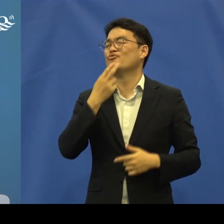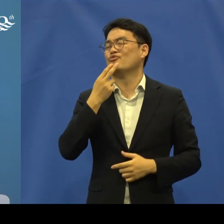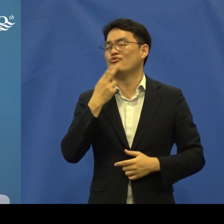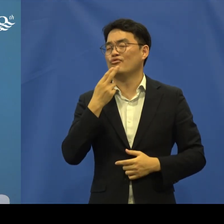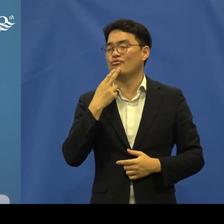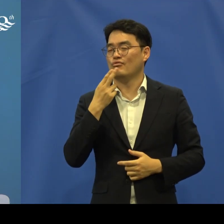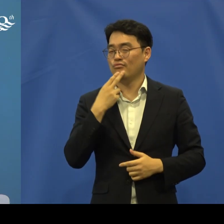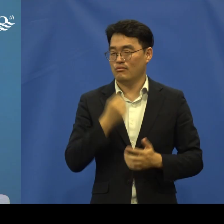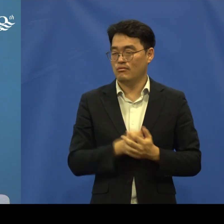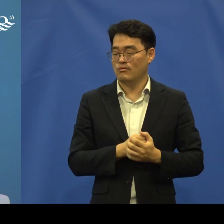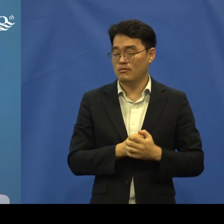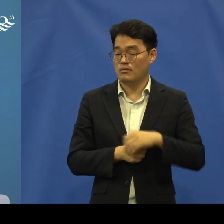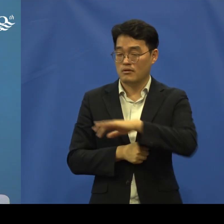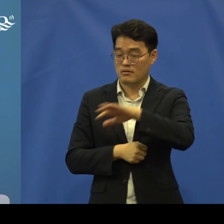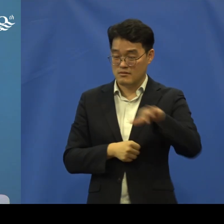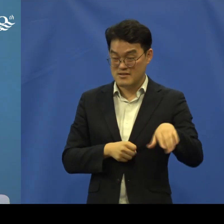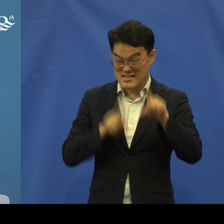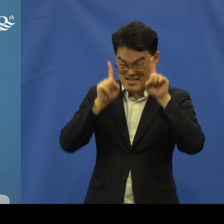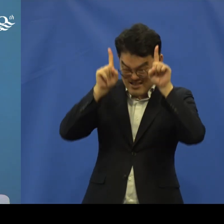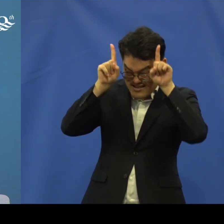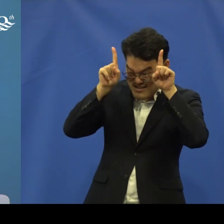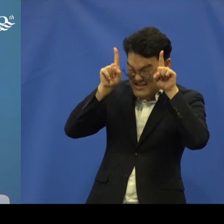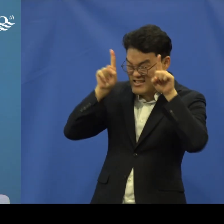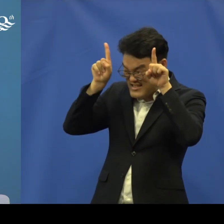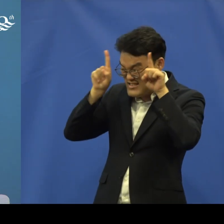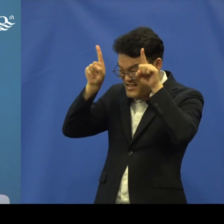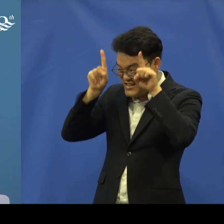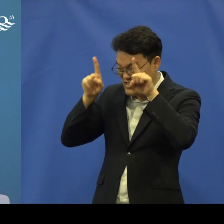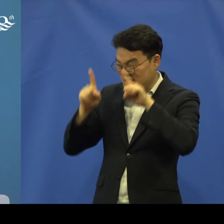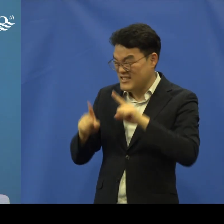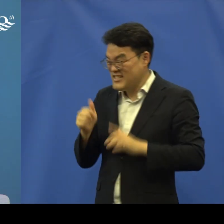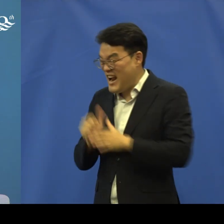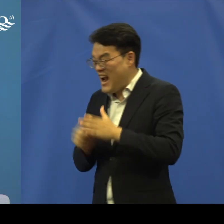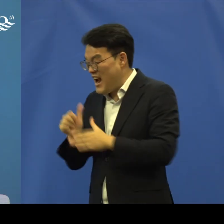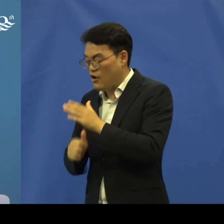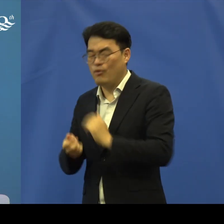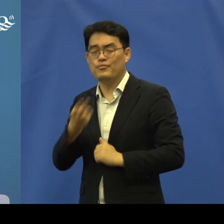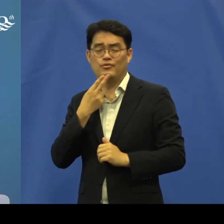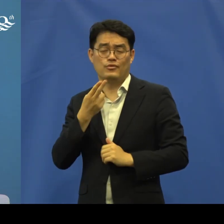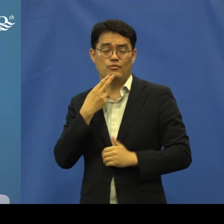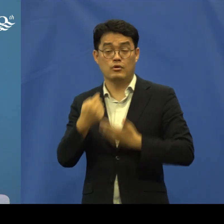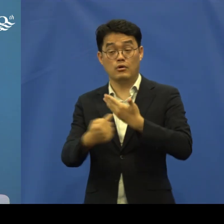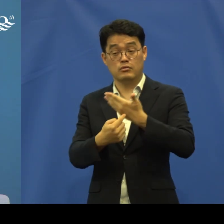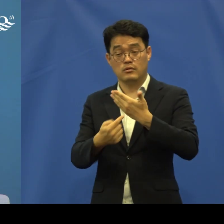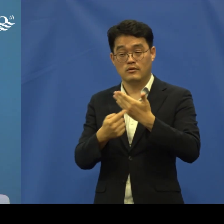흉측한 모습을 하고 날카로운 이빨을 드러내고 달려들 것이라고 여깁니다. 그러지 않아요, 여러분. 마귀는